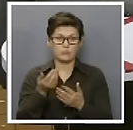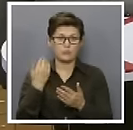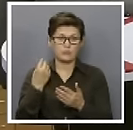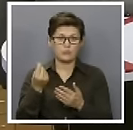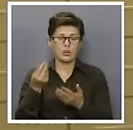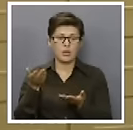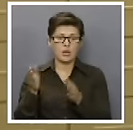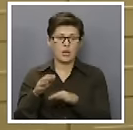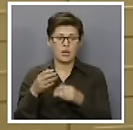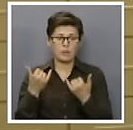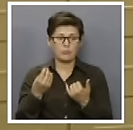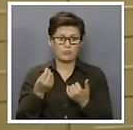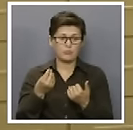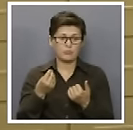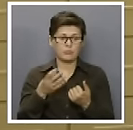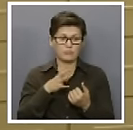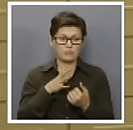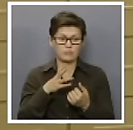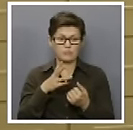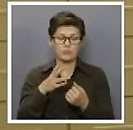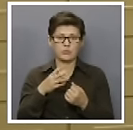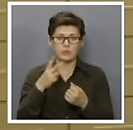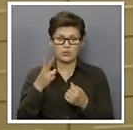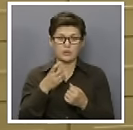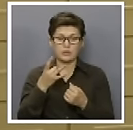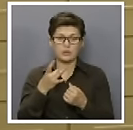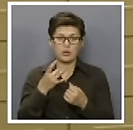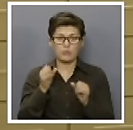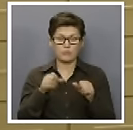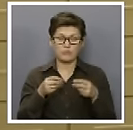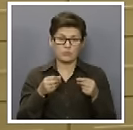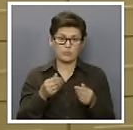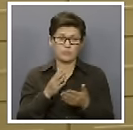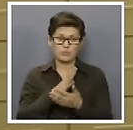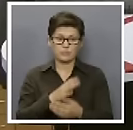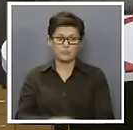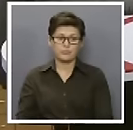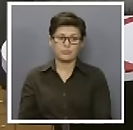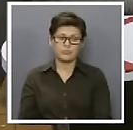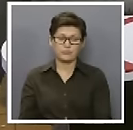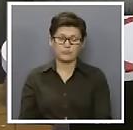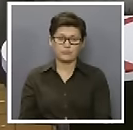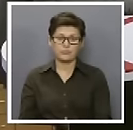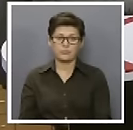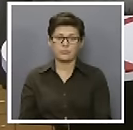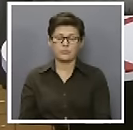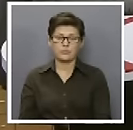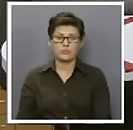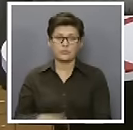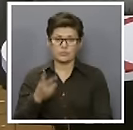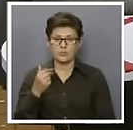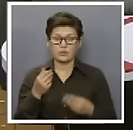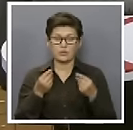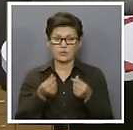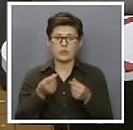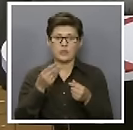қалдырса, қазір баға ол мақты қаражат қой, екі есе ғой, мүмкін бұл да әсер еткен шығар? Бұл негізінде әсер етті, ол